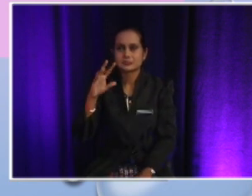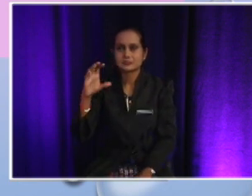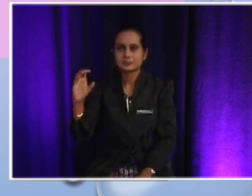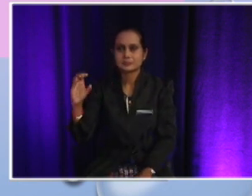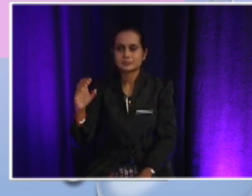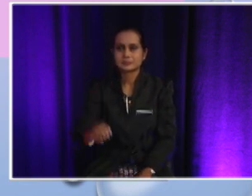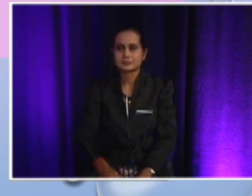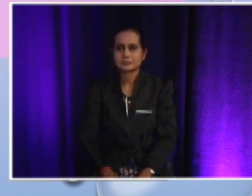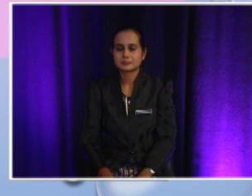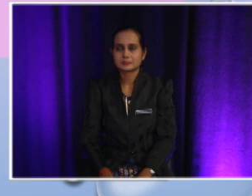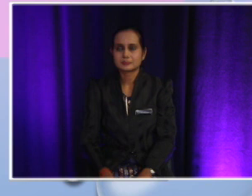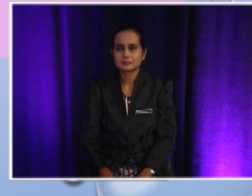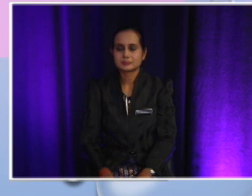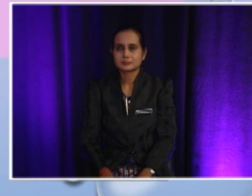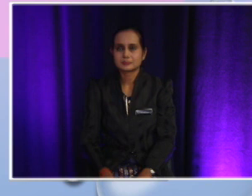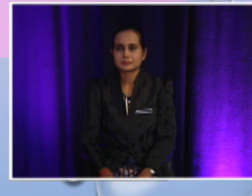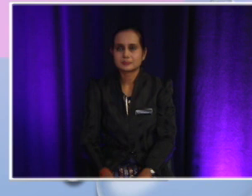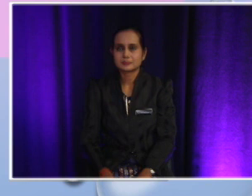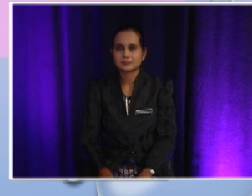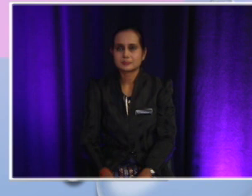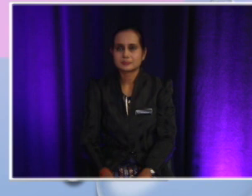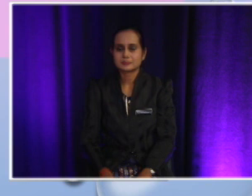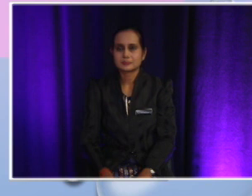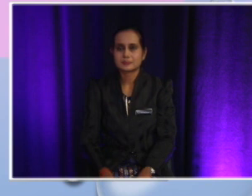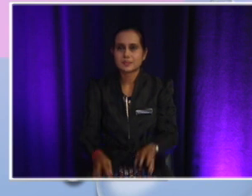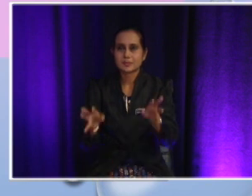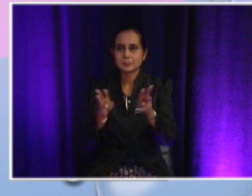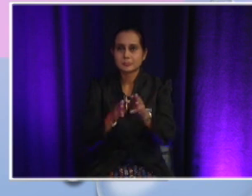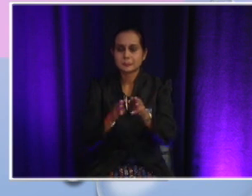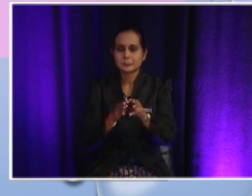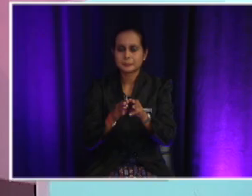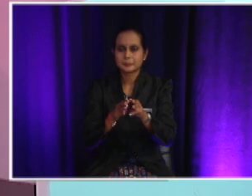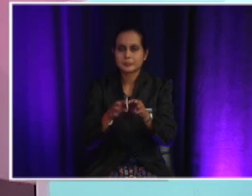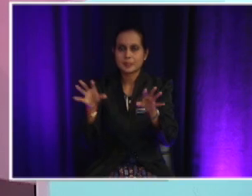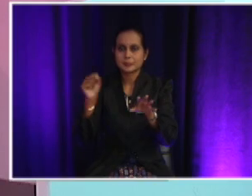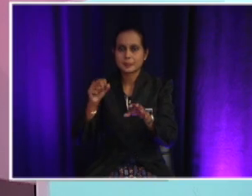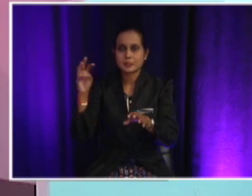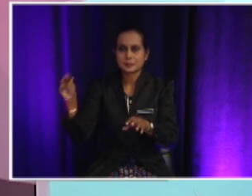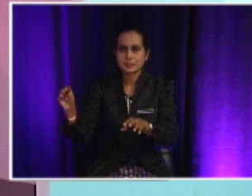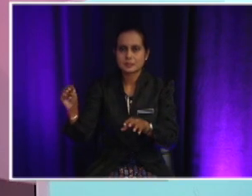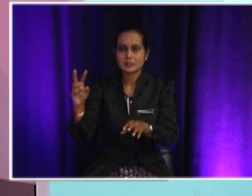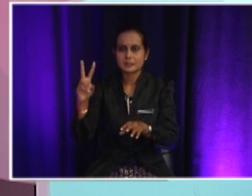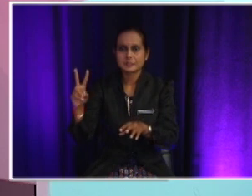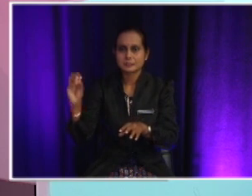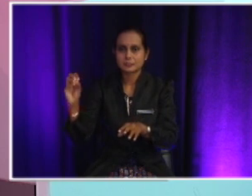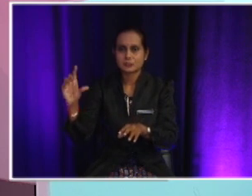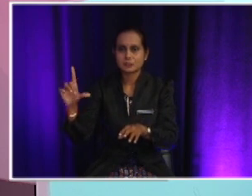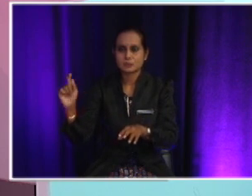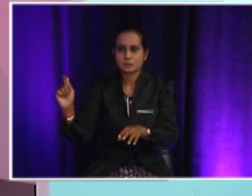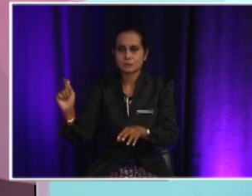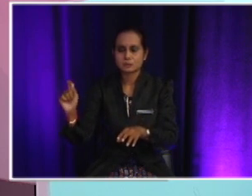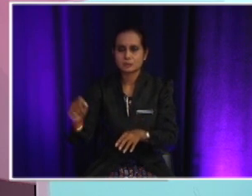pemungut pemancar VCE. Jadi kita nak cari VCE. Seolah-olah kita ambil meter volt, kita ukur antara tamatan